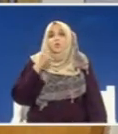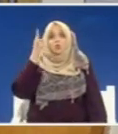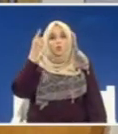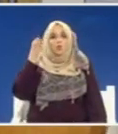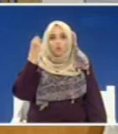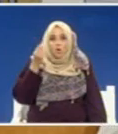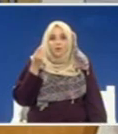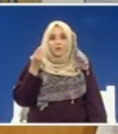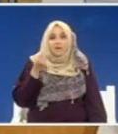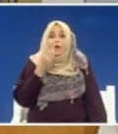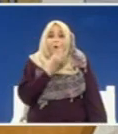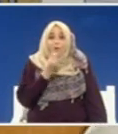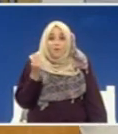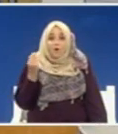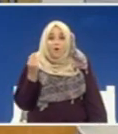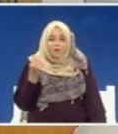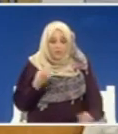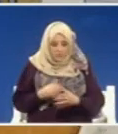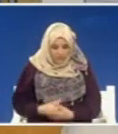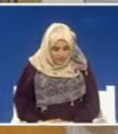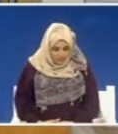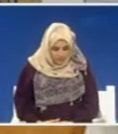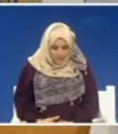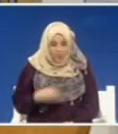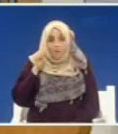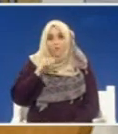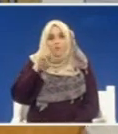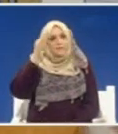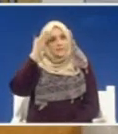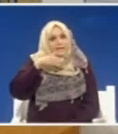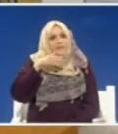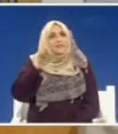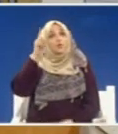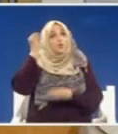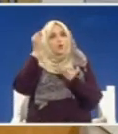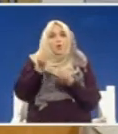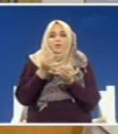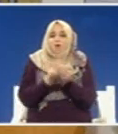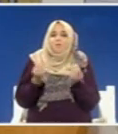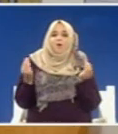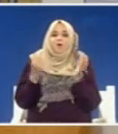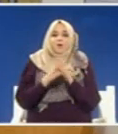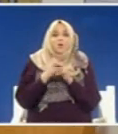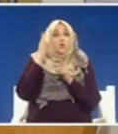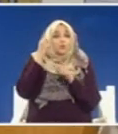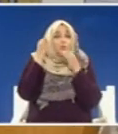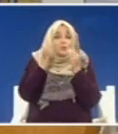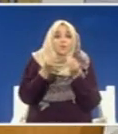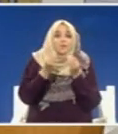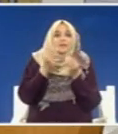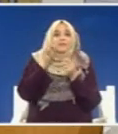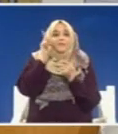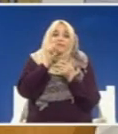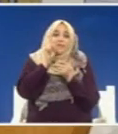الله الله. الأولاد فليكن في علم الأزواج والزوجات بأنه هبة من الله تعالى، يهب لمن يشاء